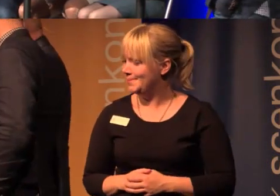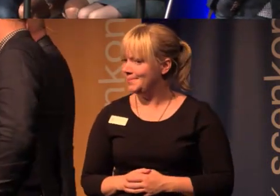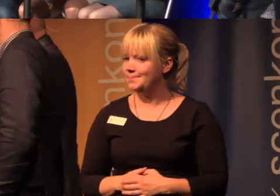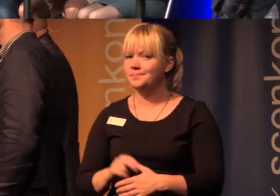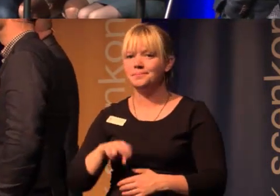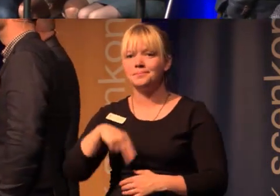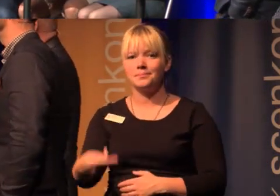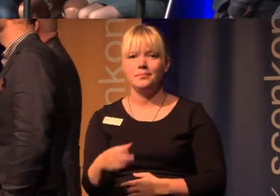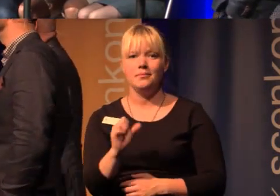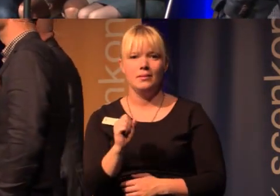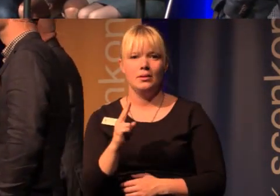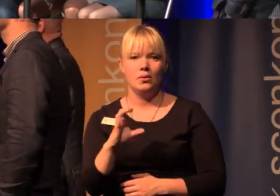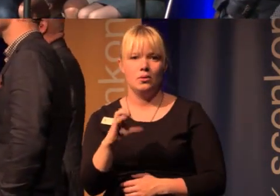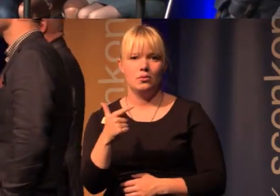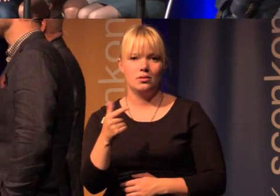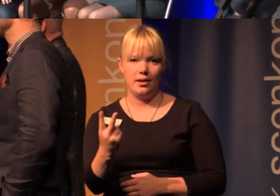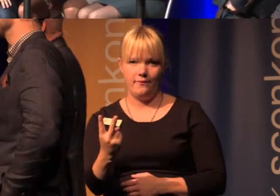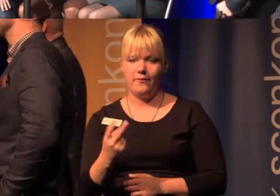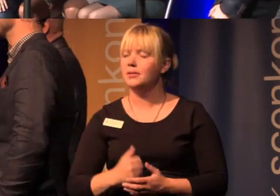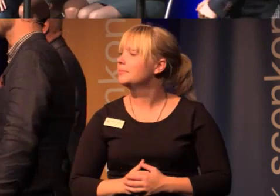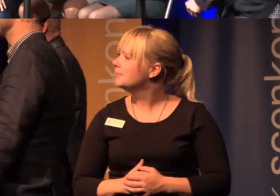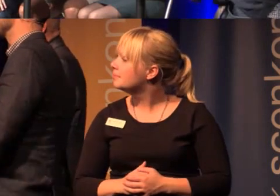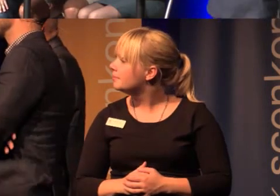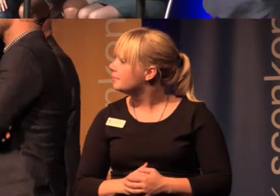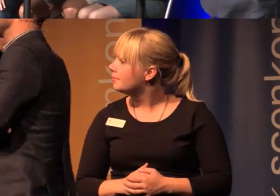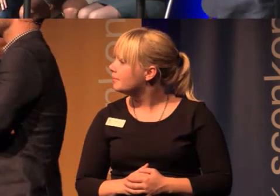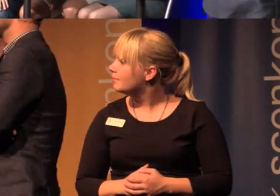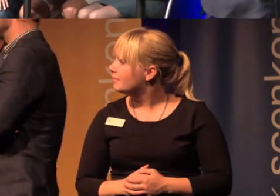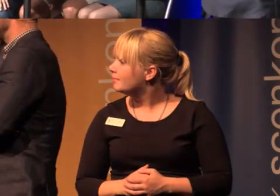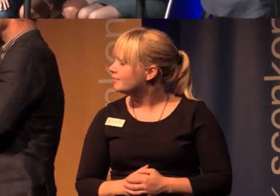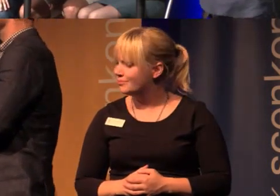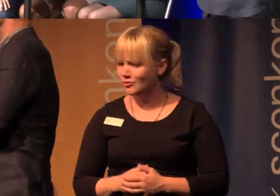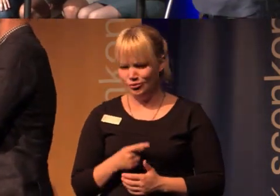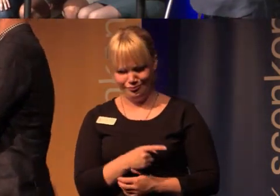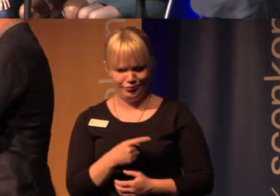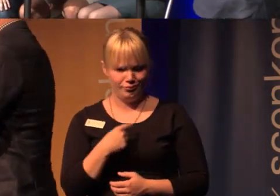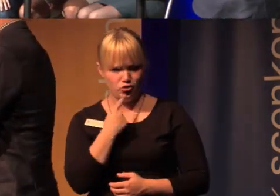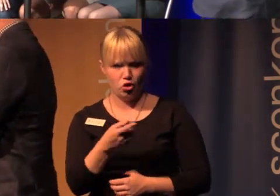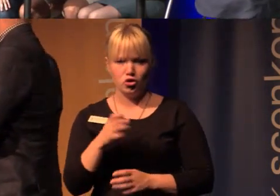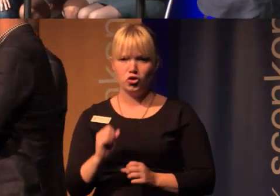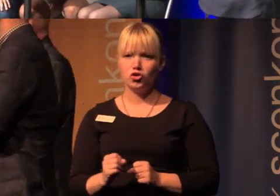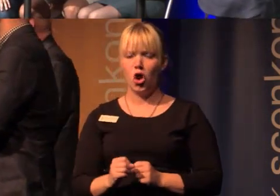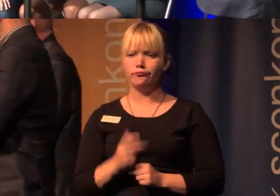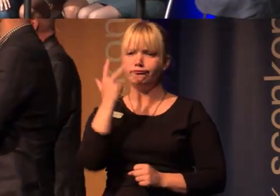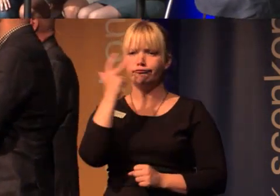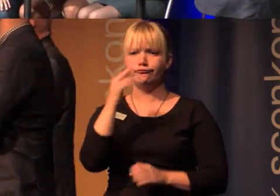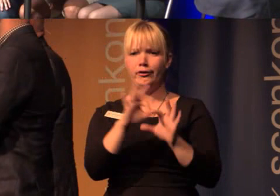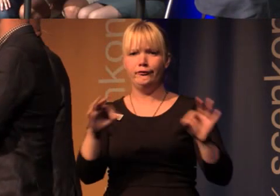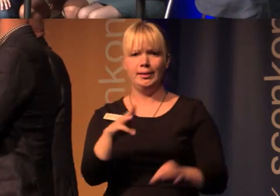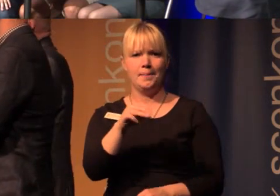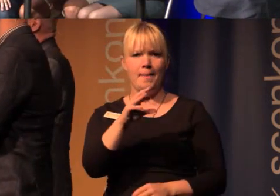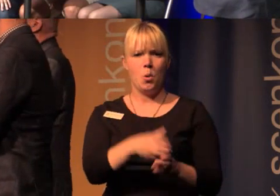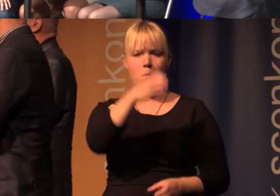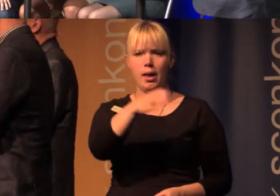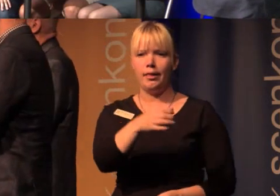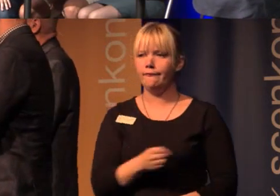Sen var det Gustav och sen Niklas. Ja, alltså det här som MUF verkar förespråka, att man ska flytta liksom från marmorpelare till gymnastiksalar och hoppas att